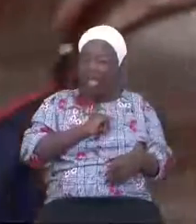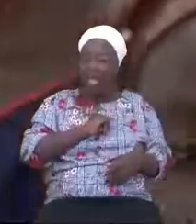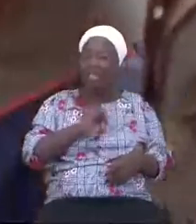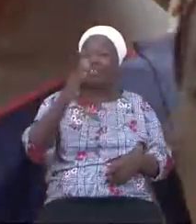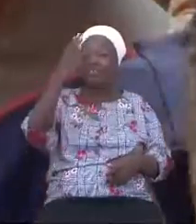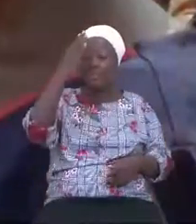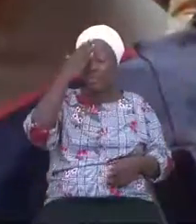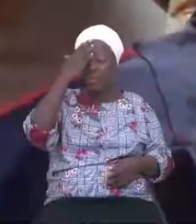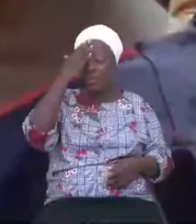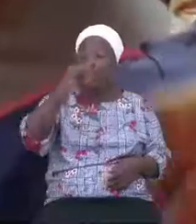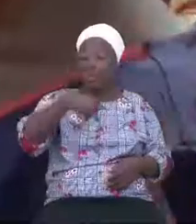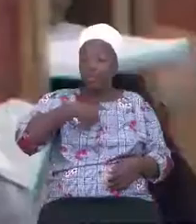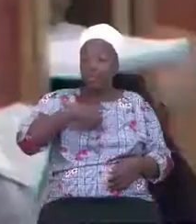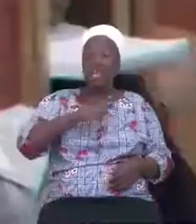sais